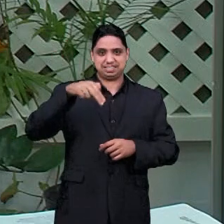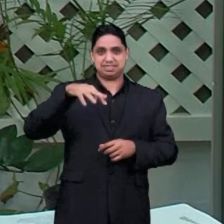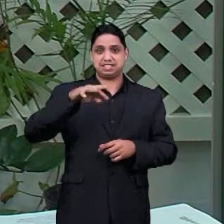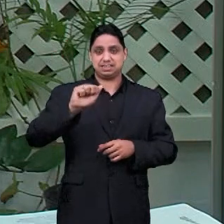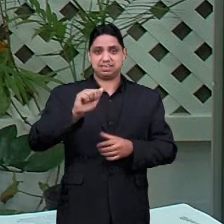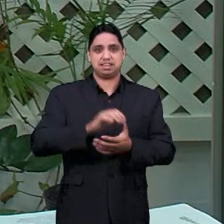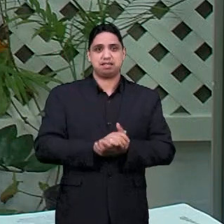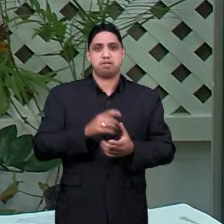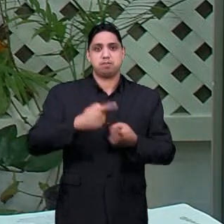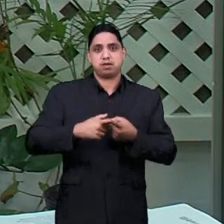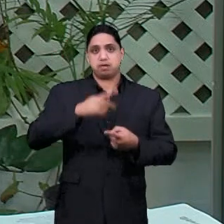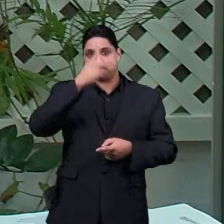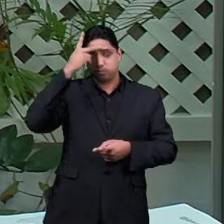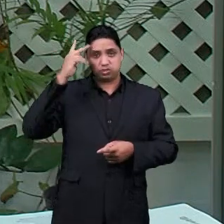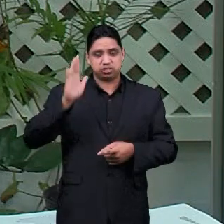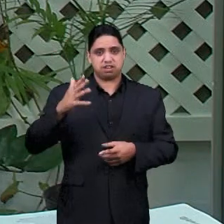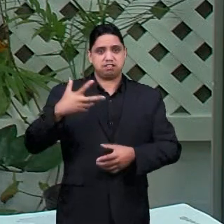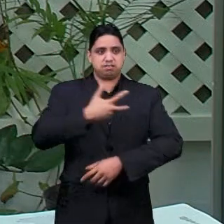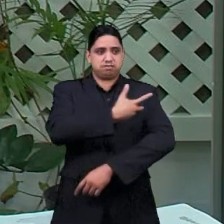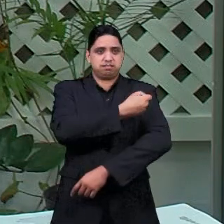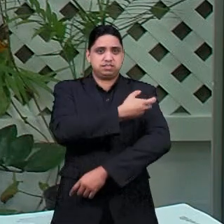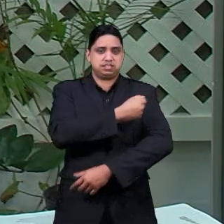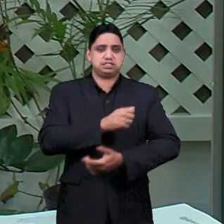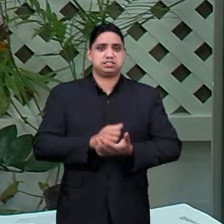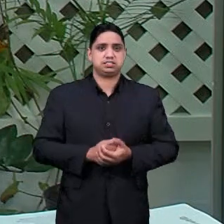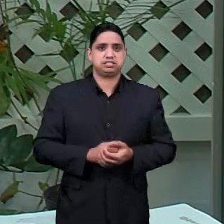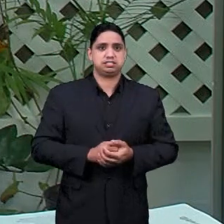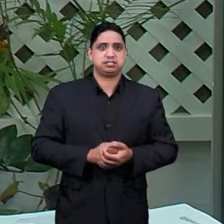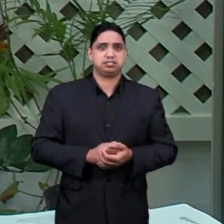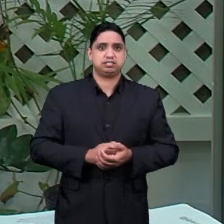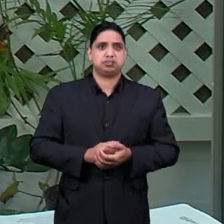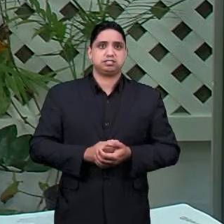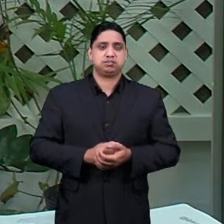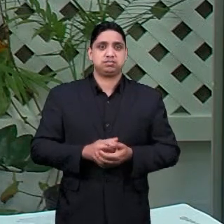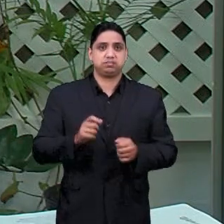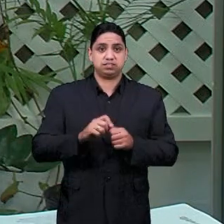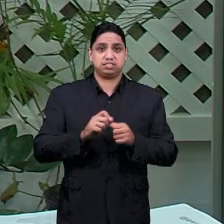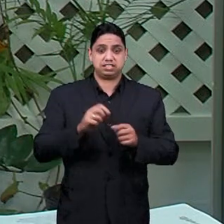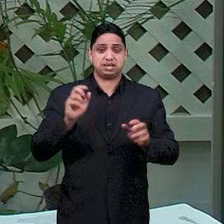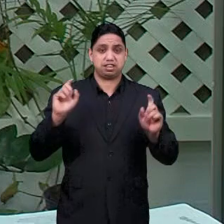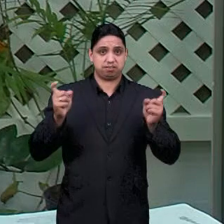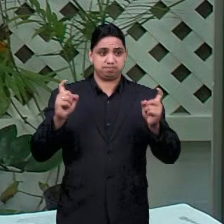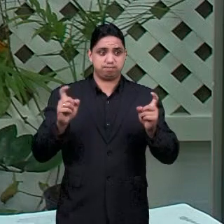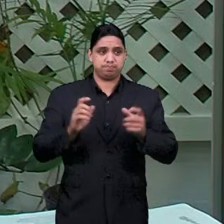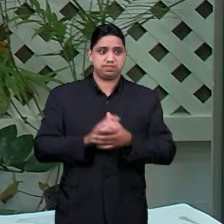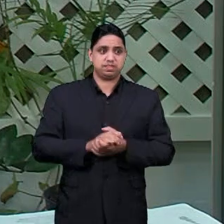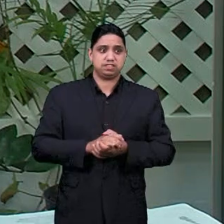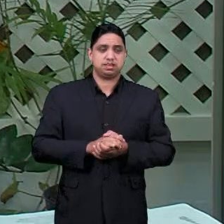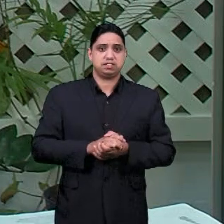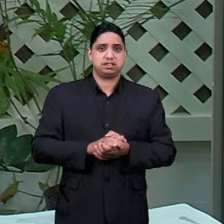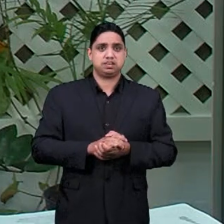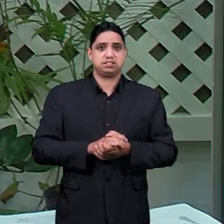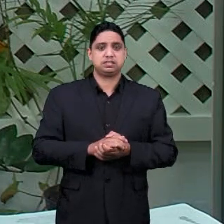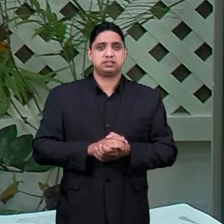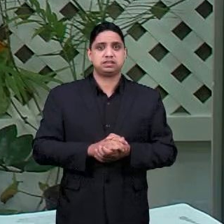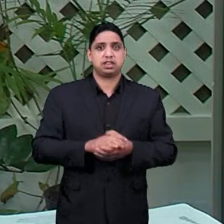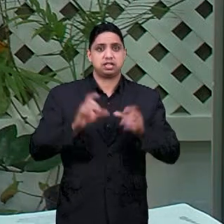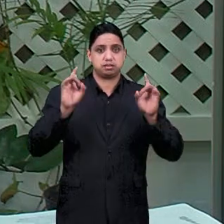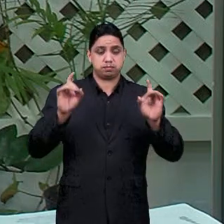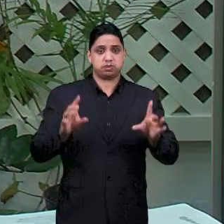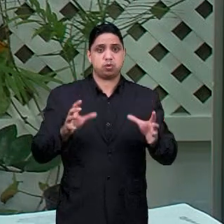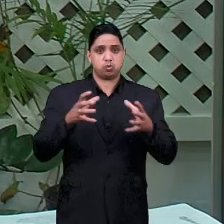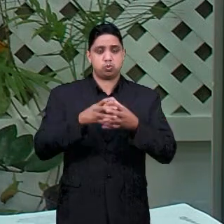jusque-là seront vaccinées, seront en condition de faire ces réunions, spécialement le groupe des sciences et